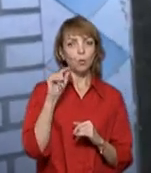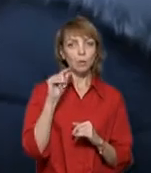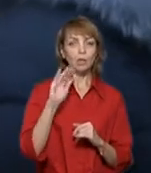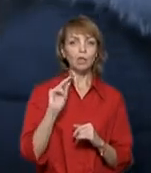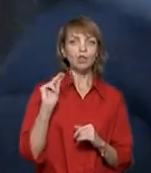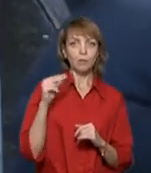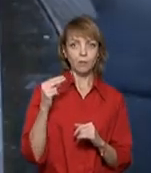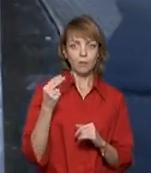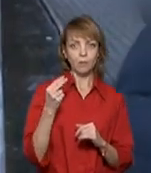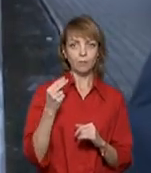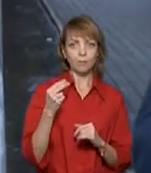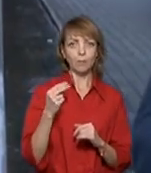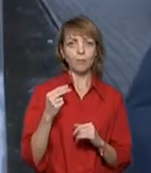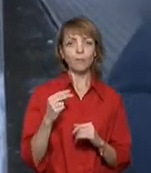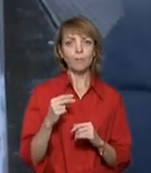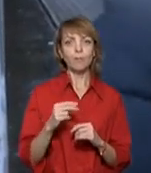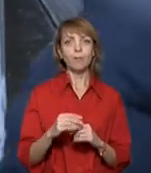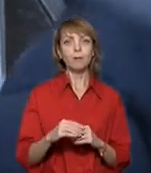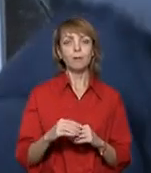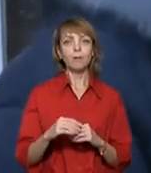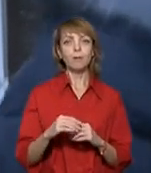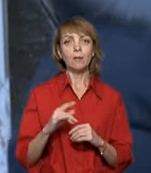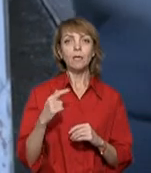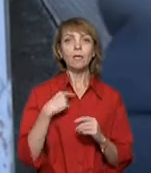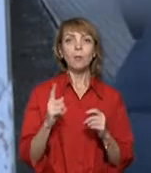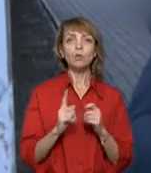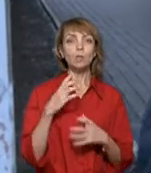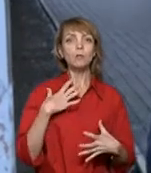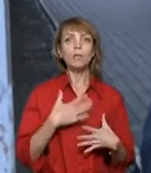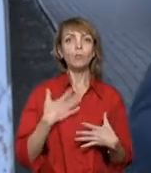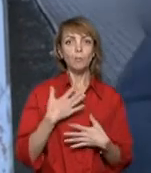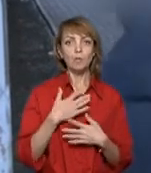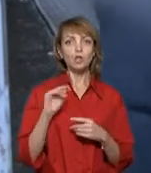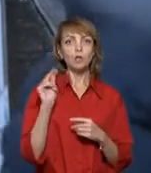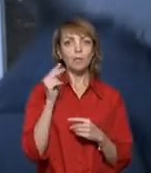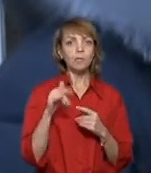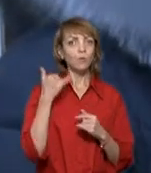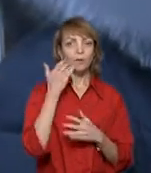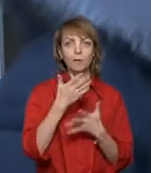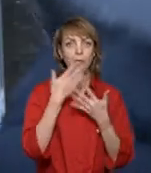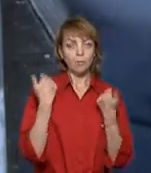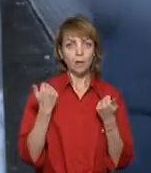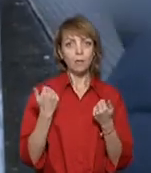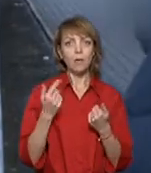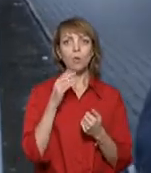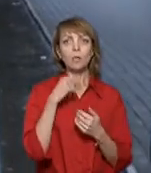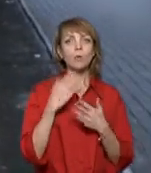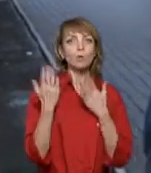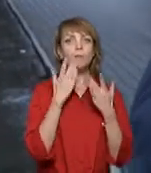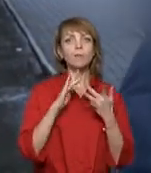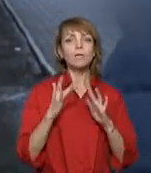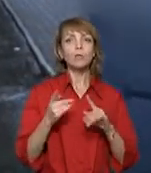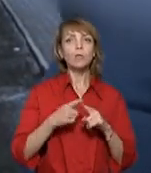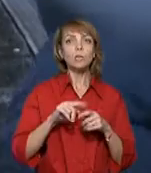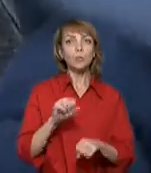четвергам. Мій син телефонує мені у понеділок та четвер. Я почала турбуватися. З четверга дзвінків немає. Коли я прочитала в інтернеті про